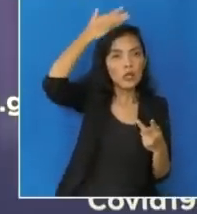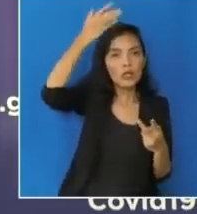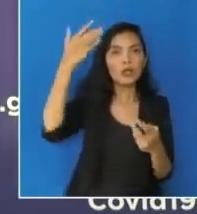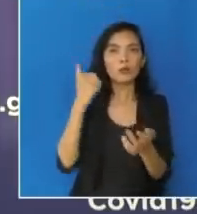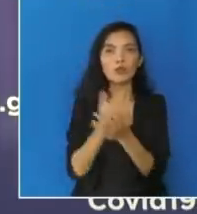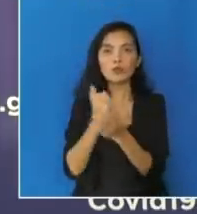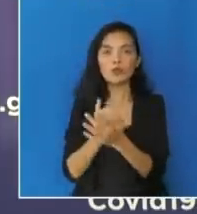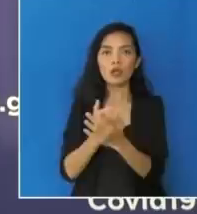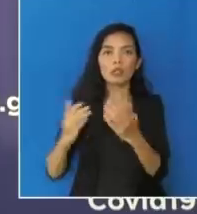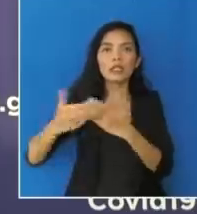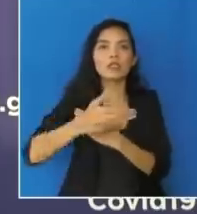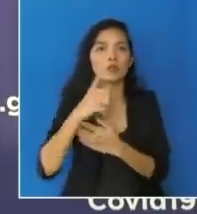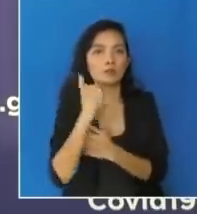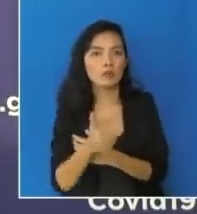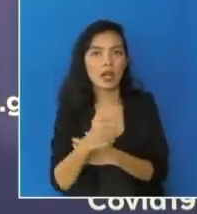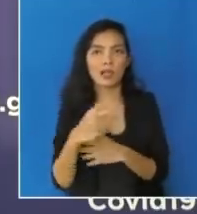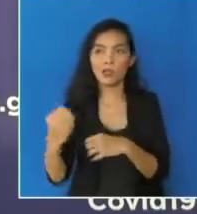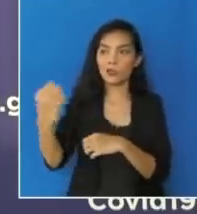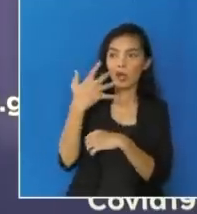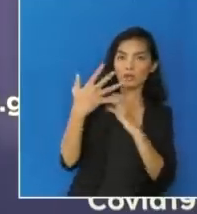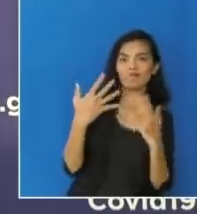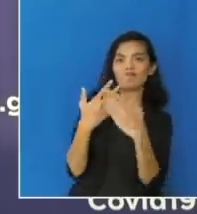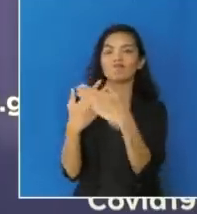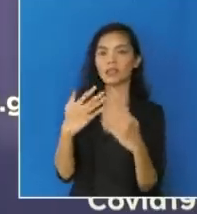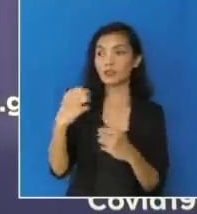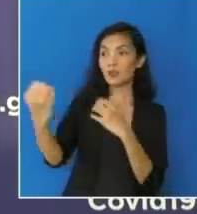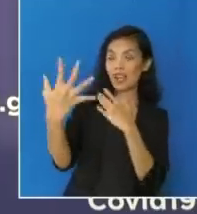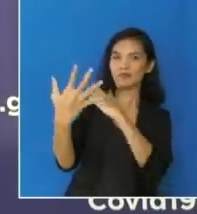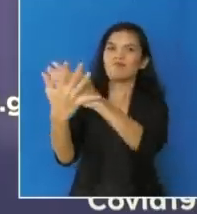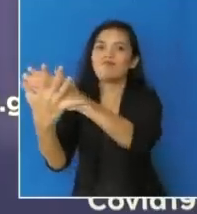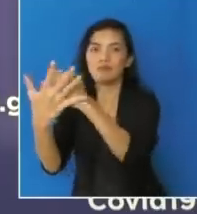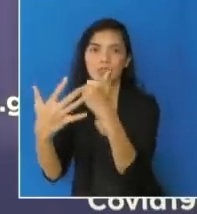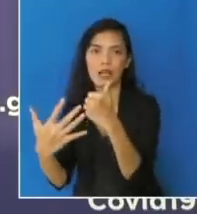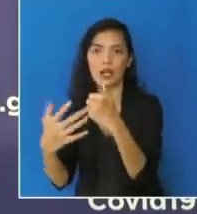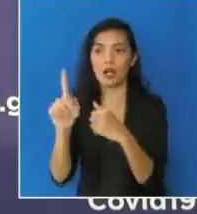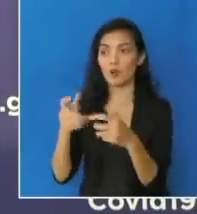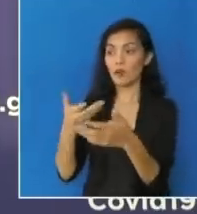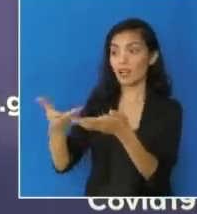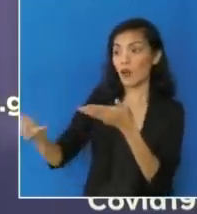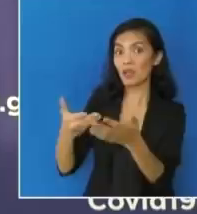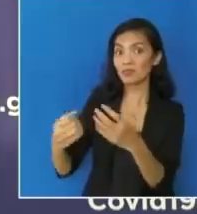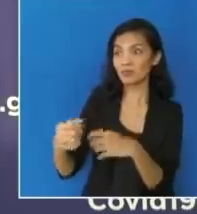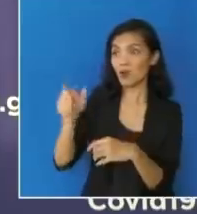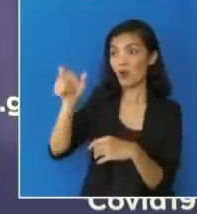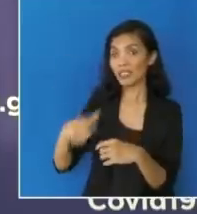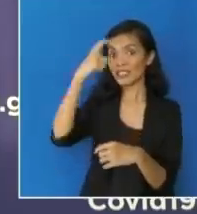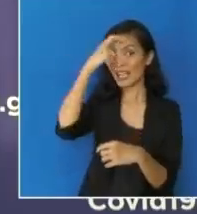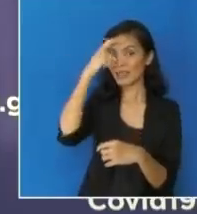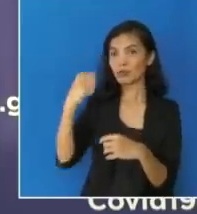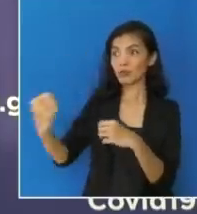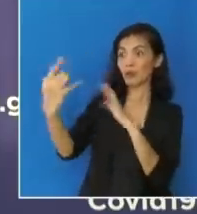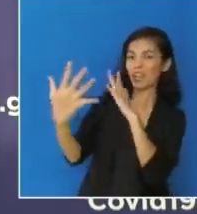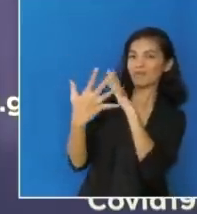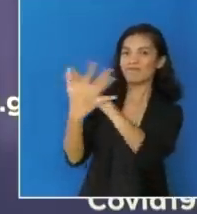juga terlindung dari kemungkinan penularan COVID-19 dari pasien yang dirawat. Pemerintah